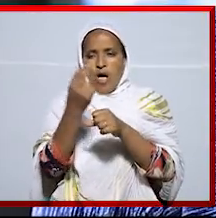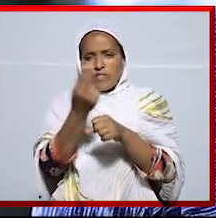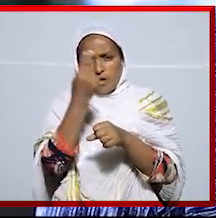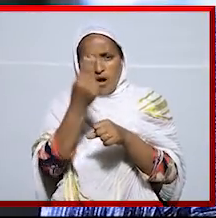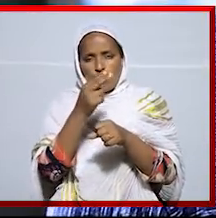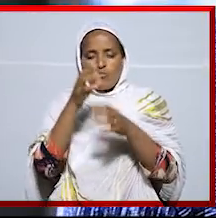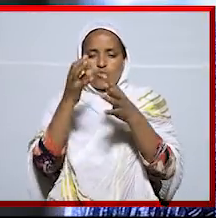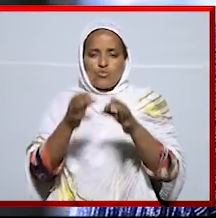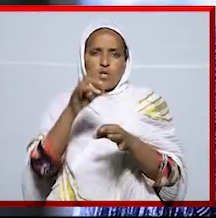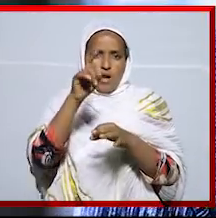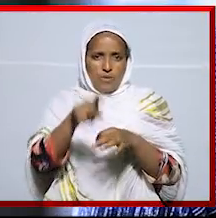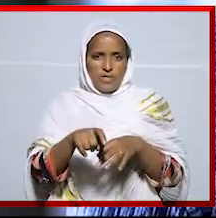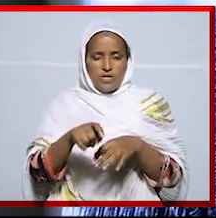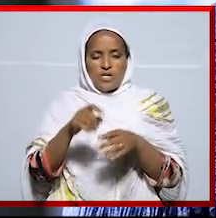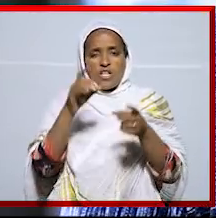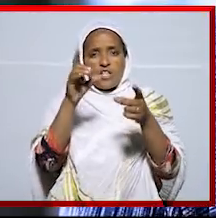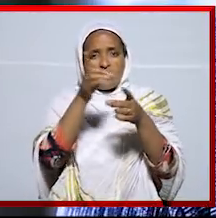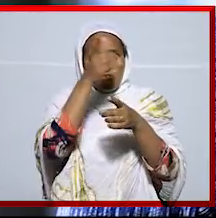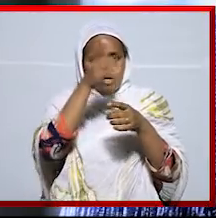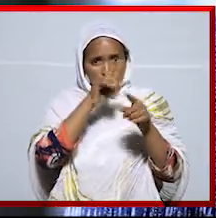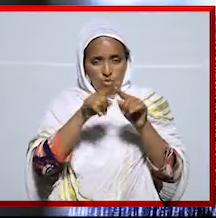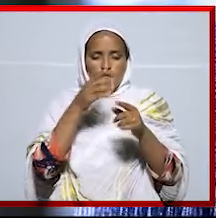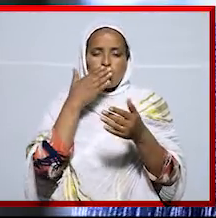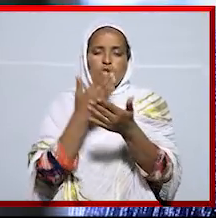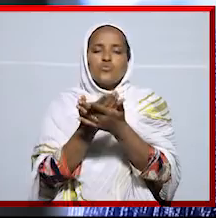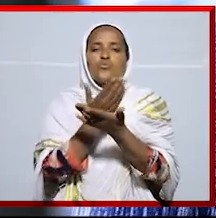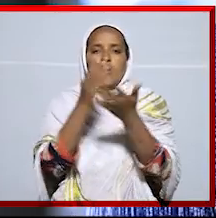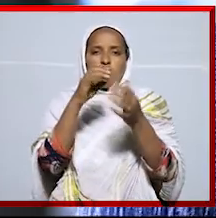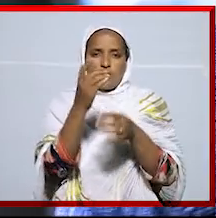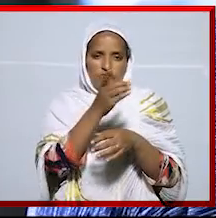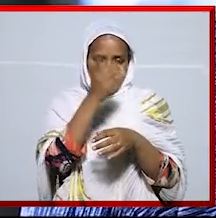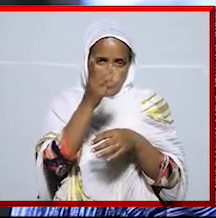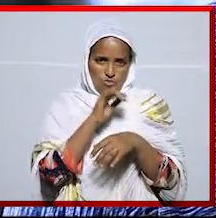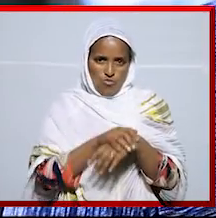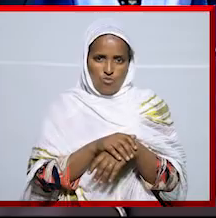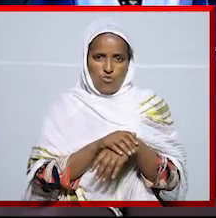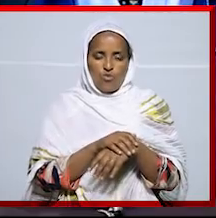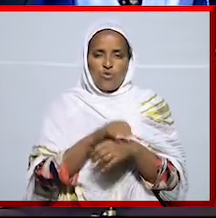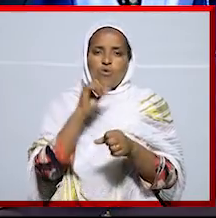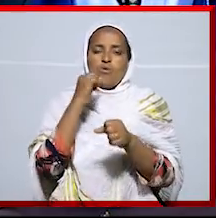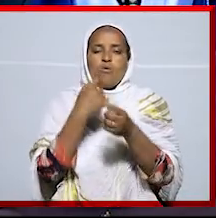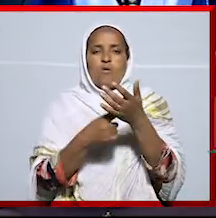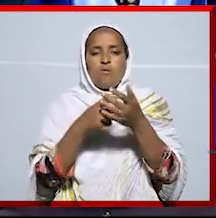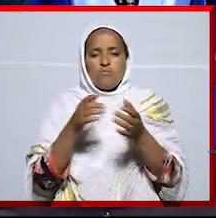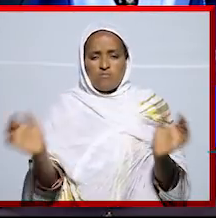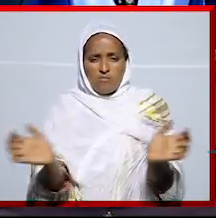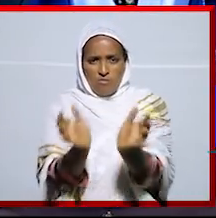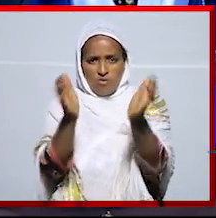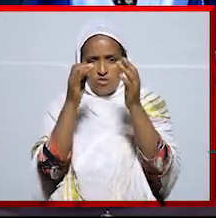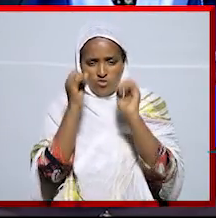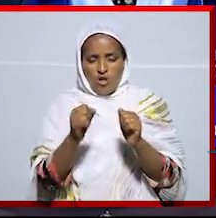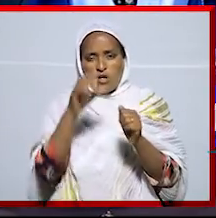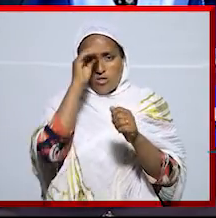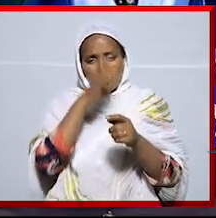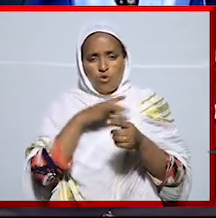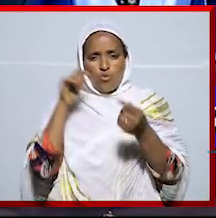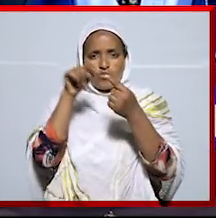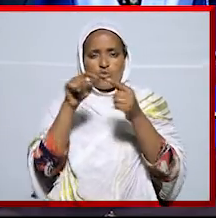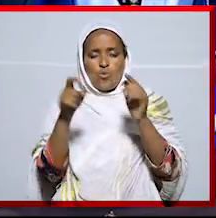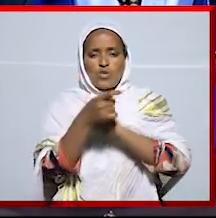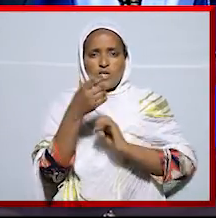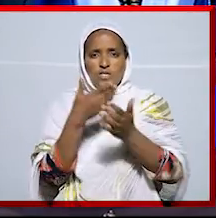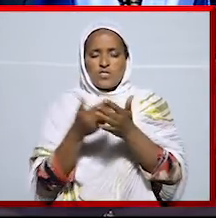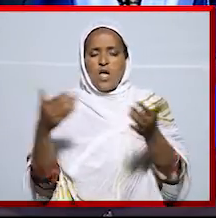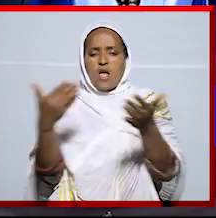አጠቃቀሙን እሱ መወሰን አለበት ማለት ነው። የተፈጠረው ግን ለጥሩ ነገር ብዬ ነው የማስበው። ነገሀፋት ያው ይገፋፋቸዋል። ሰው እስከሆንን